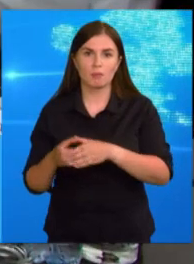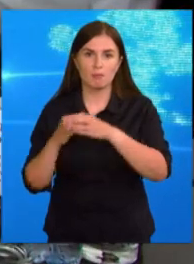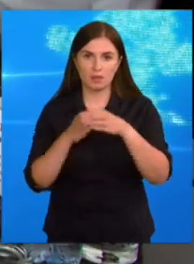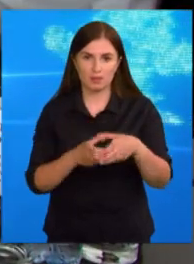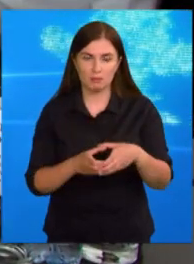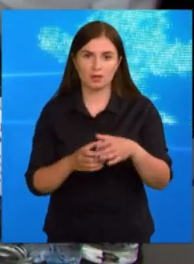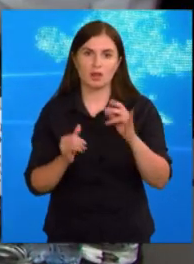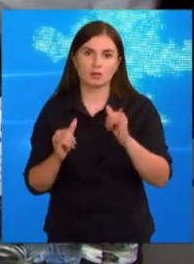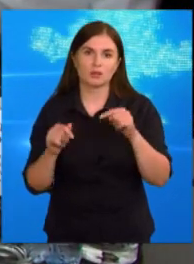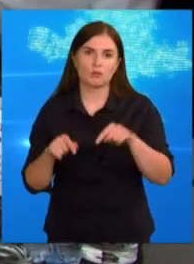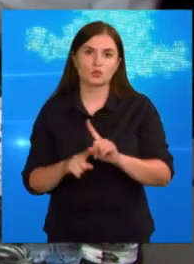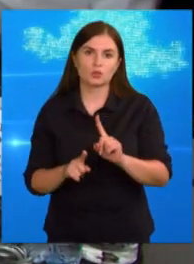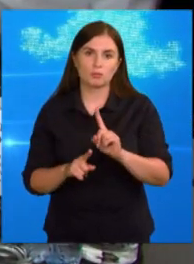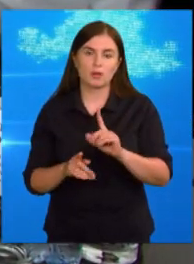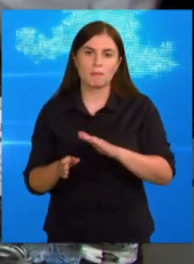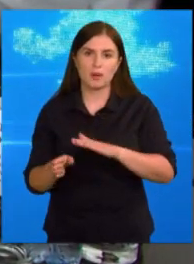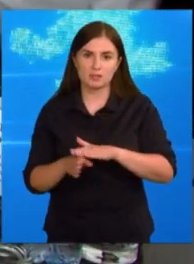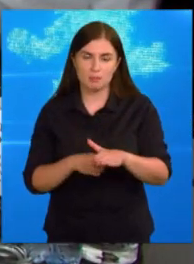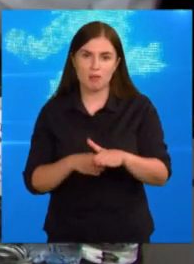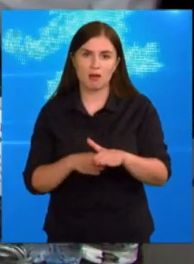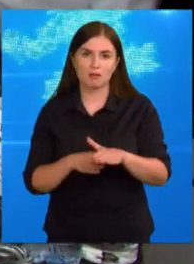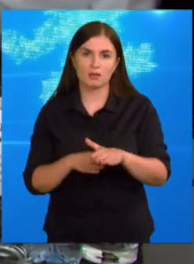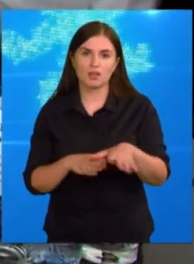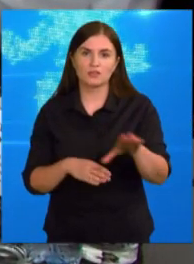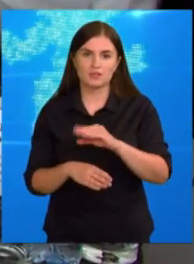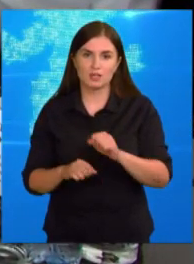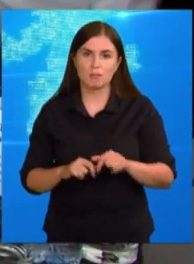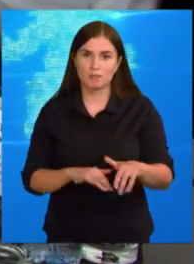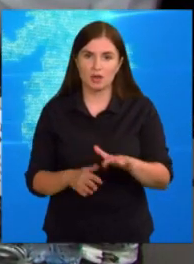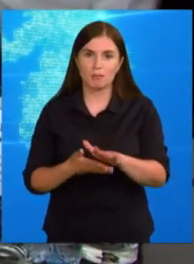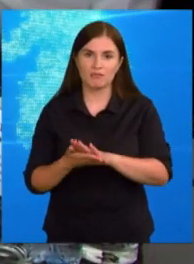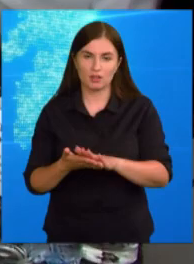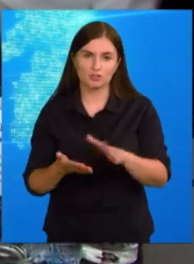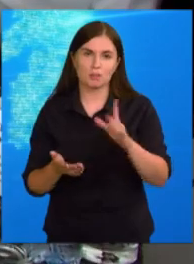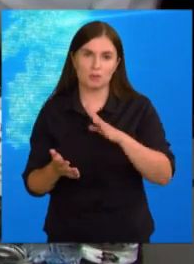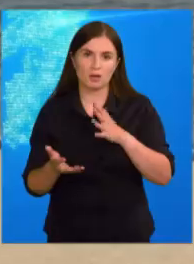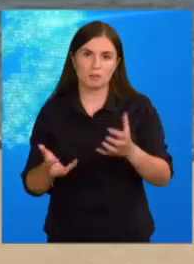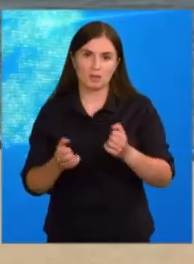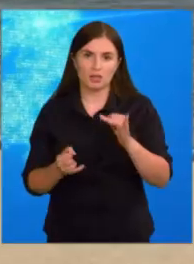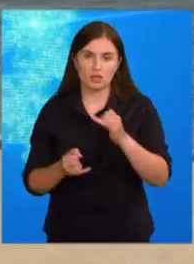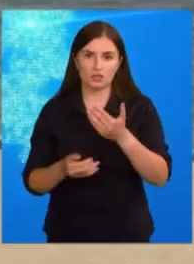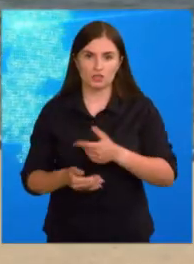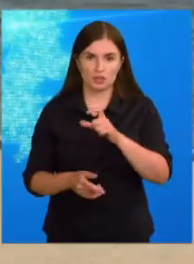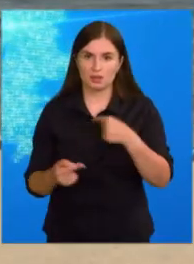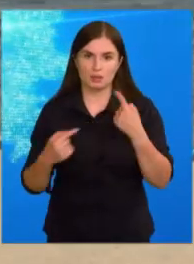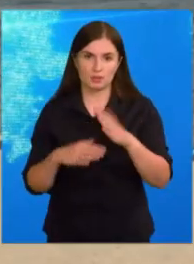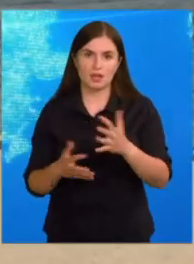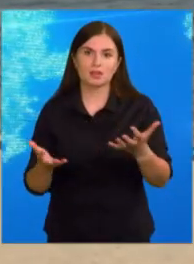для того, чтобы максимально все профилактические меры были приняты и жители не пострадали. Найти